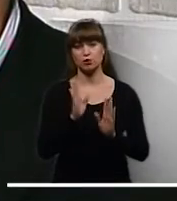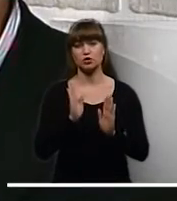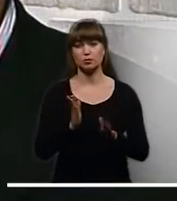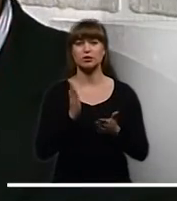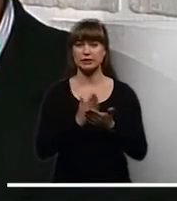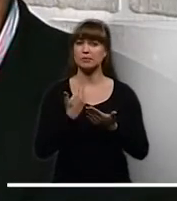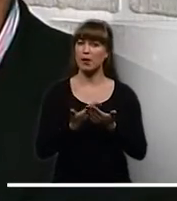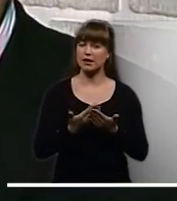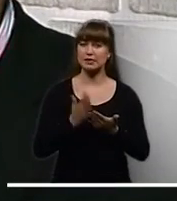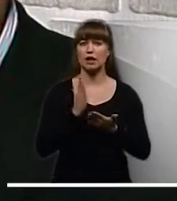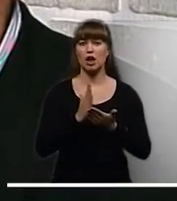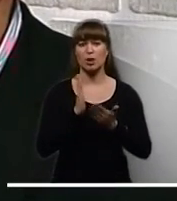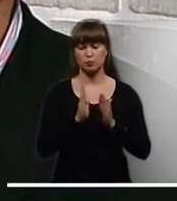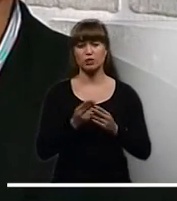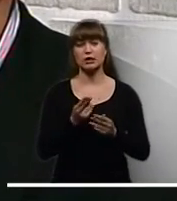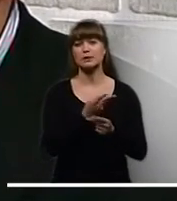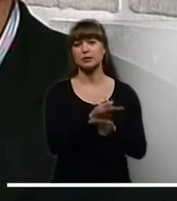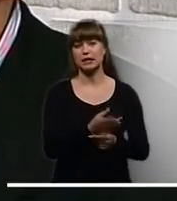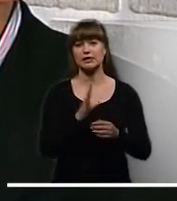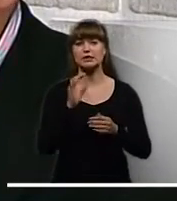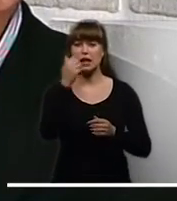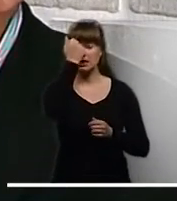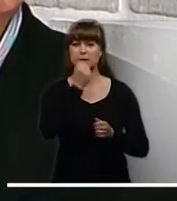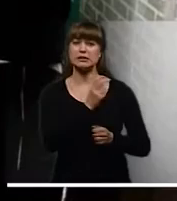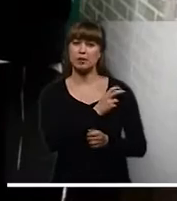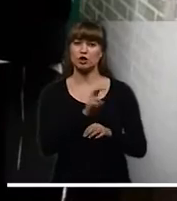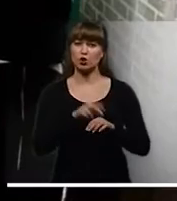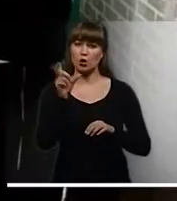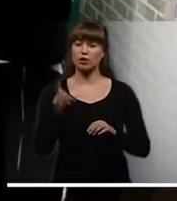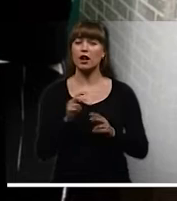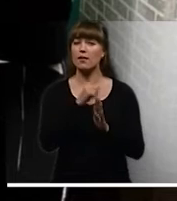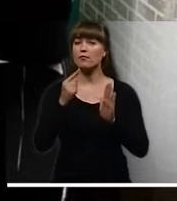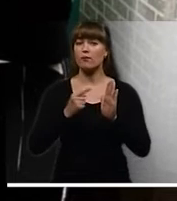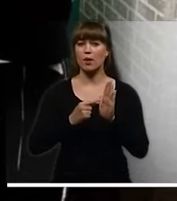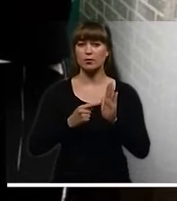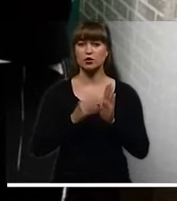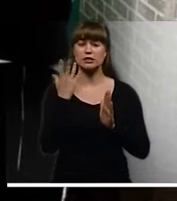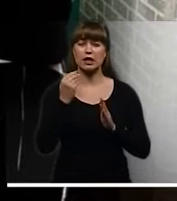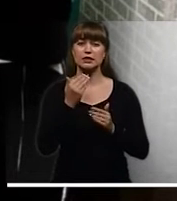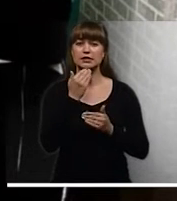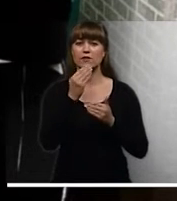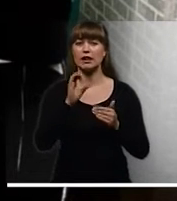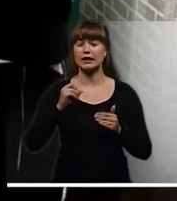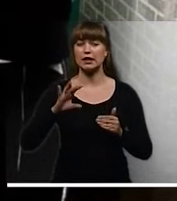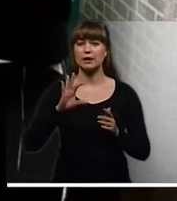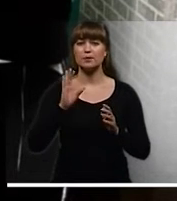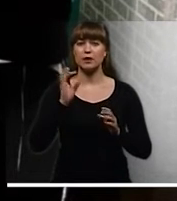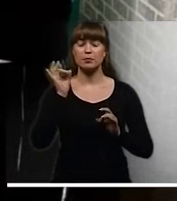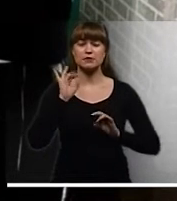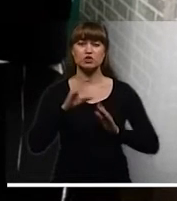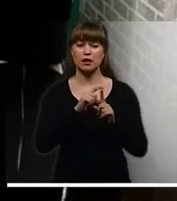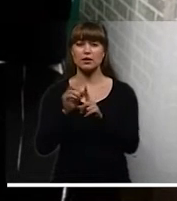будет, если есть показания, будет госпитализация. Спасибо, доктор. Вопрос, когда задавала Елена, прозвучала у меня такая